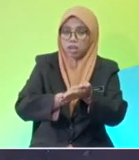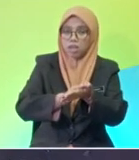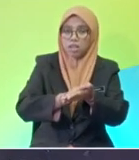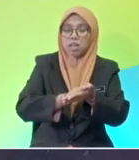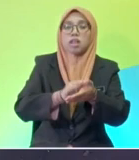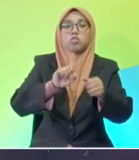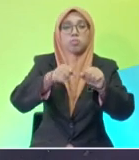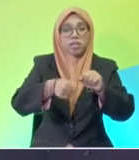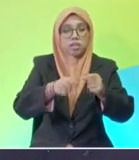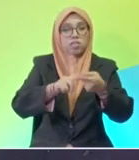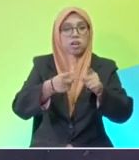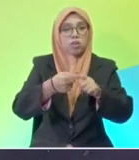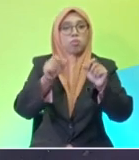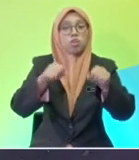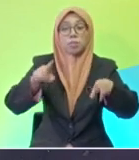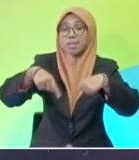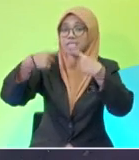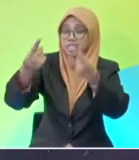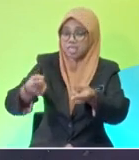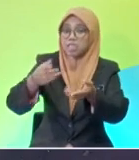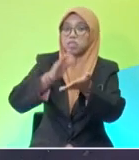hadir ke sekolah bersama-sama dengan kita